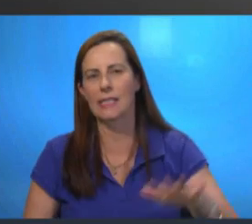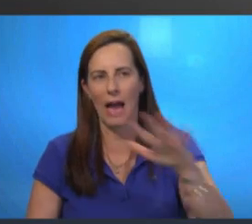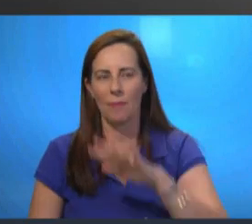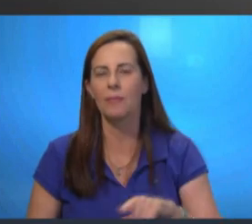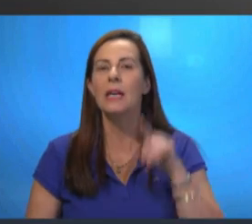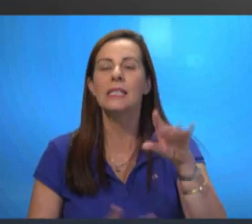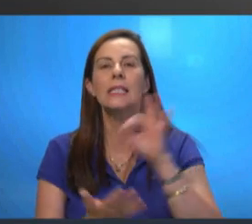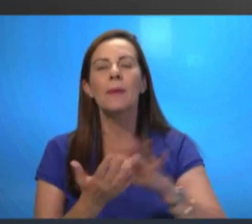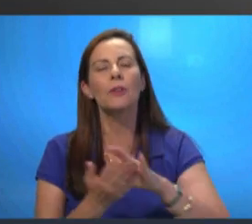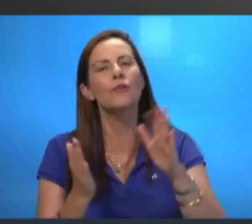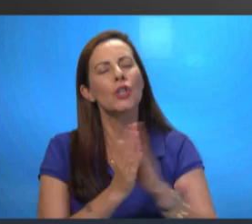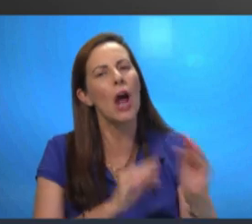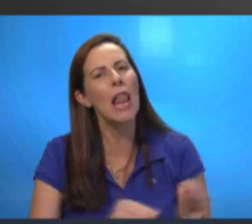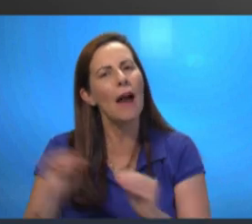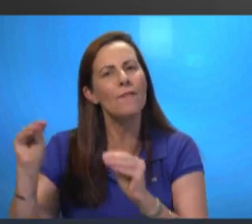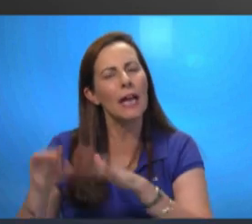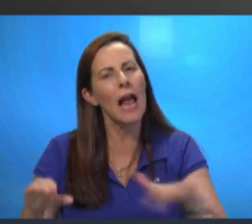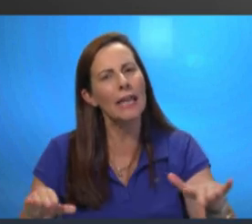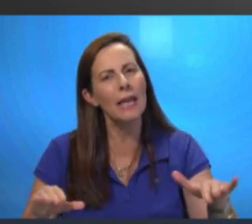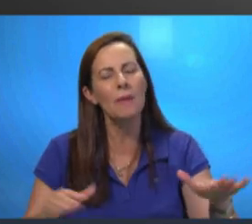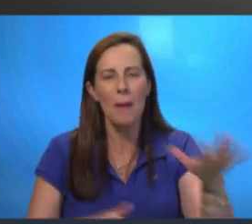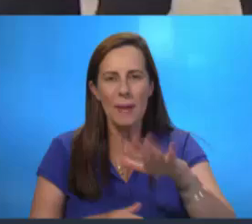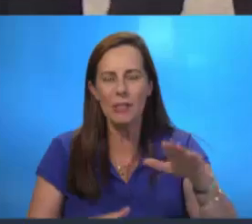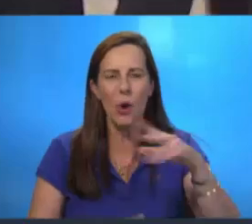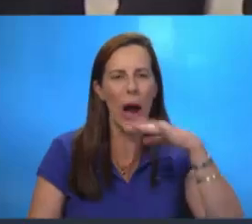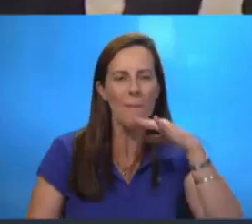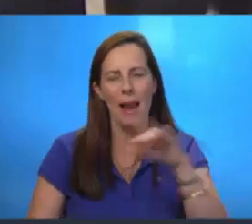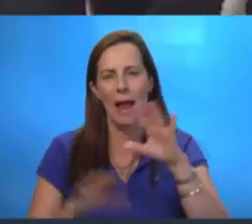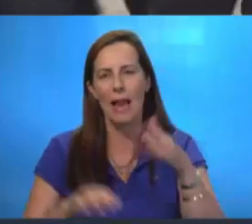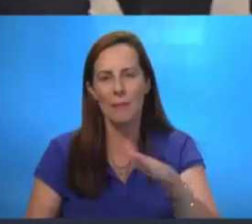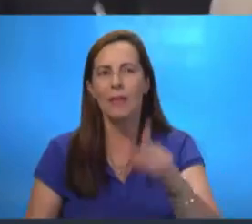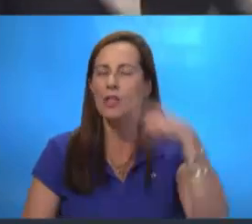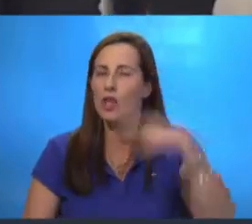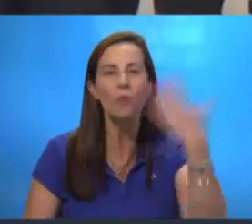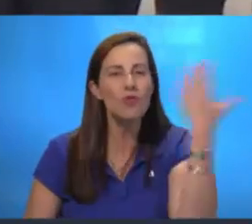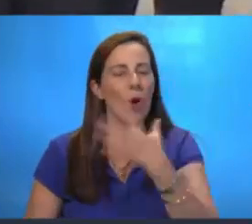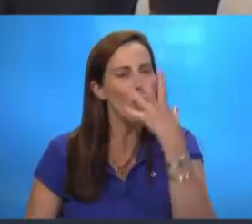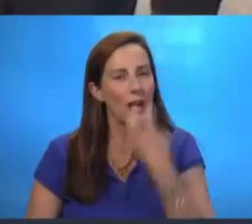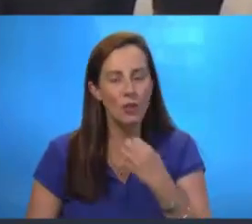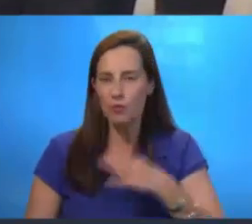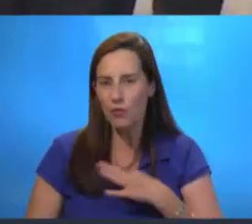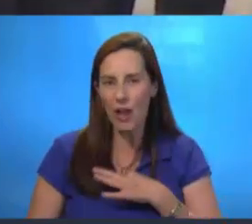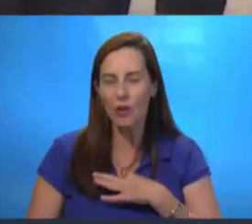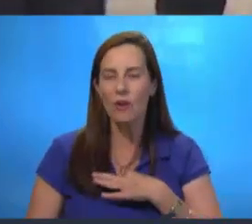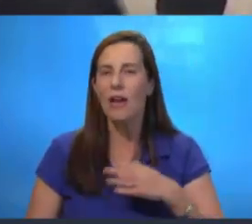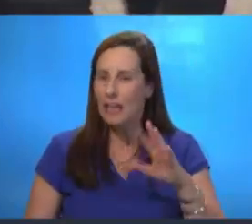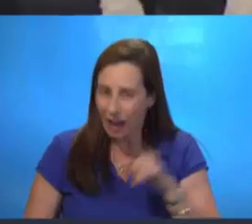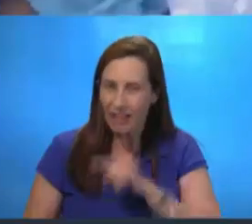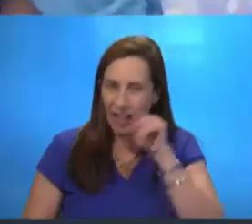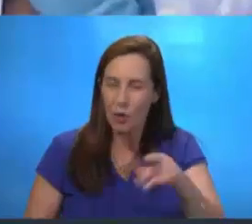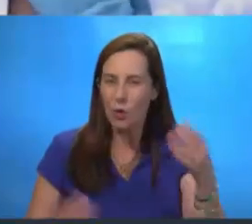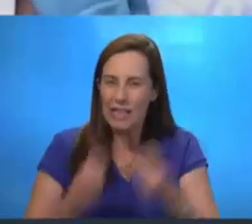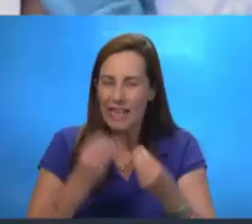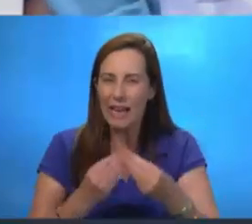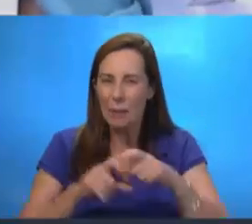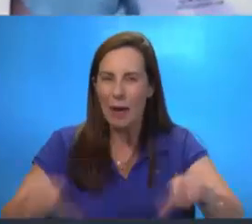מכתב שביקשו להעביר ילדים פלסטינים מאזור המעלה למסי. זה יהיה יום שחור ועצוב בעבורנו. הייתכן שתגיעו לשחק במלחה